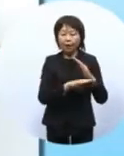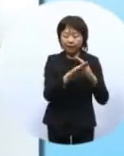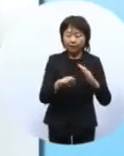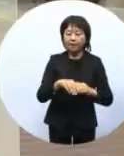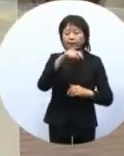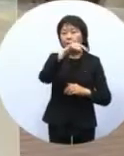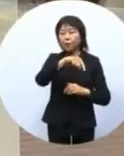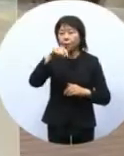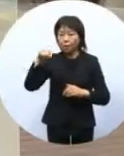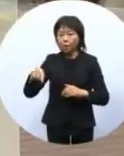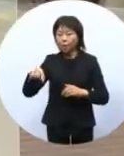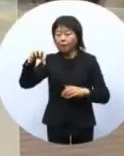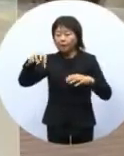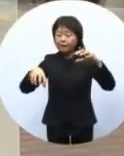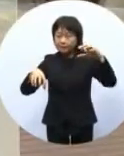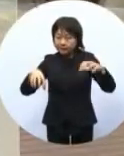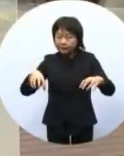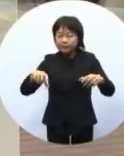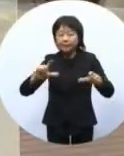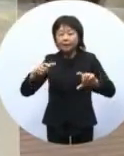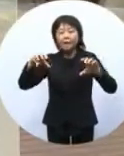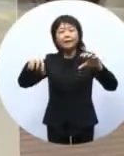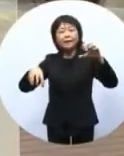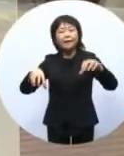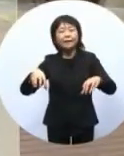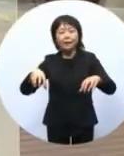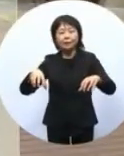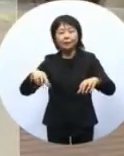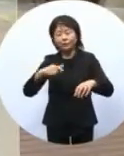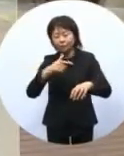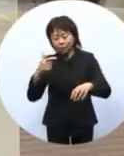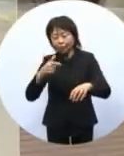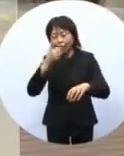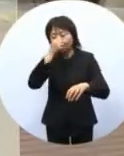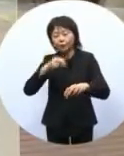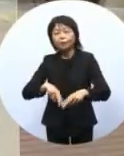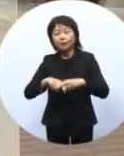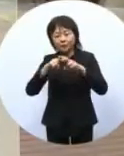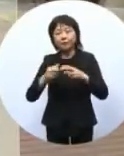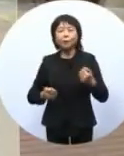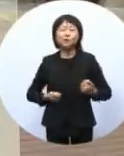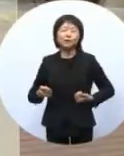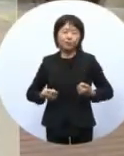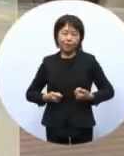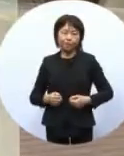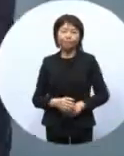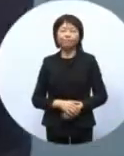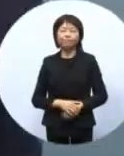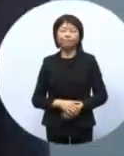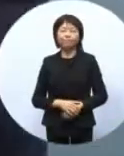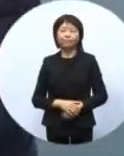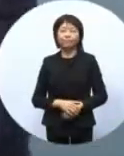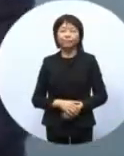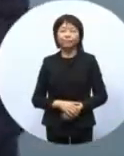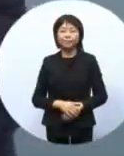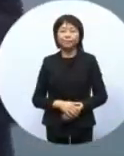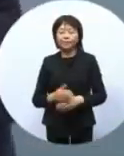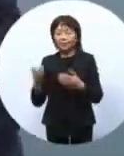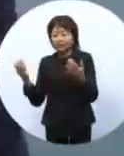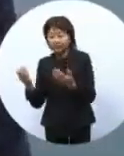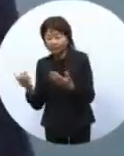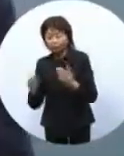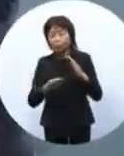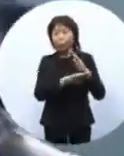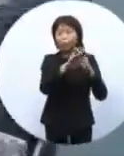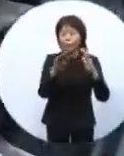こう違う世界があるので、すごく充実していて面白いです。 仕事と家